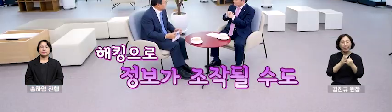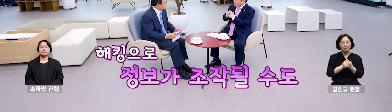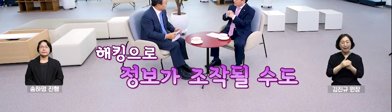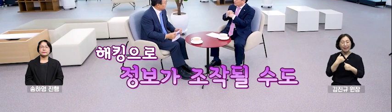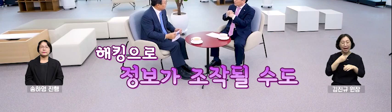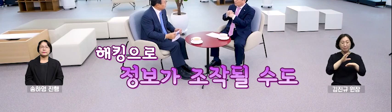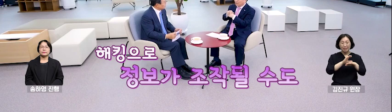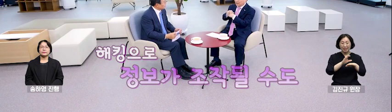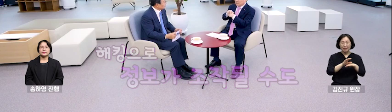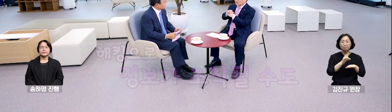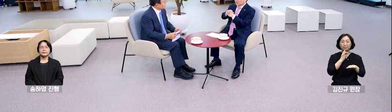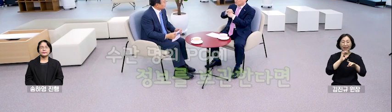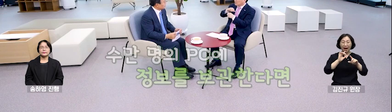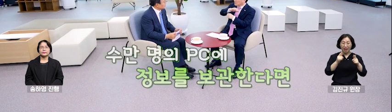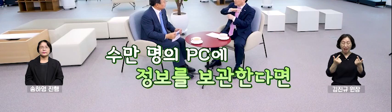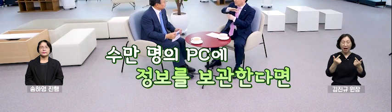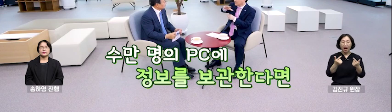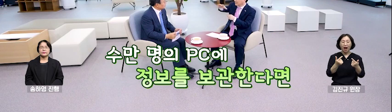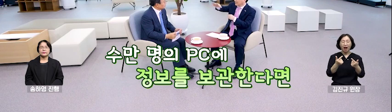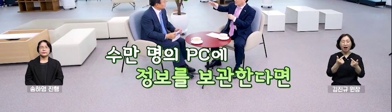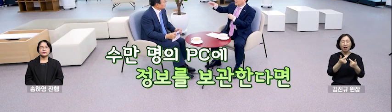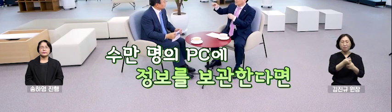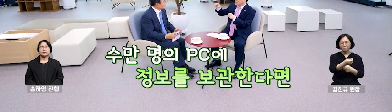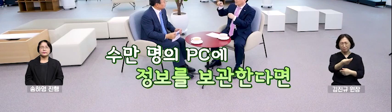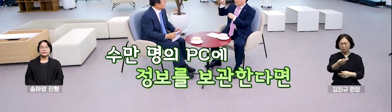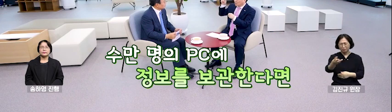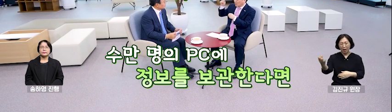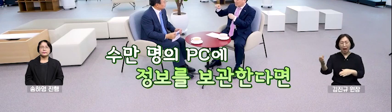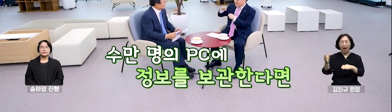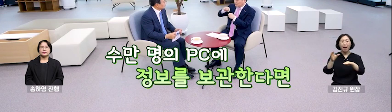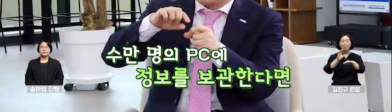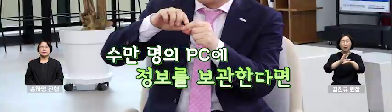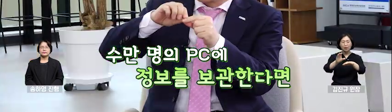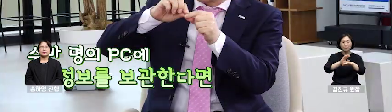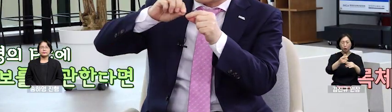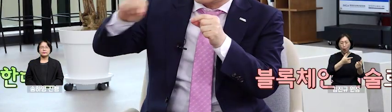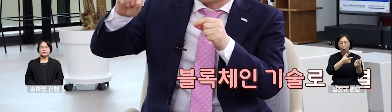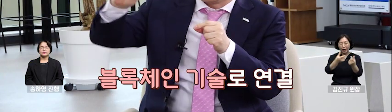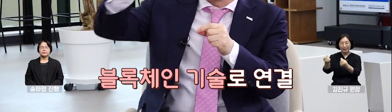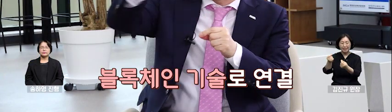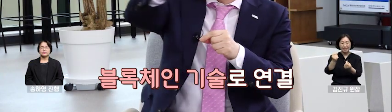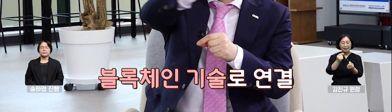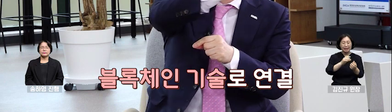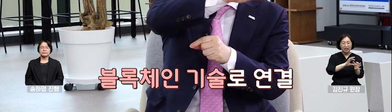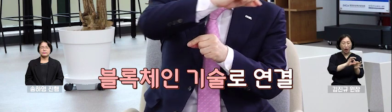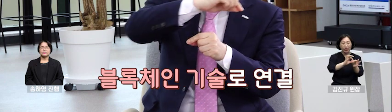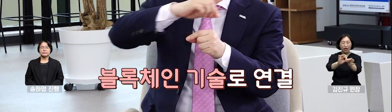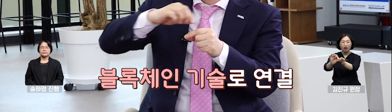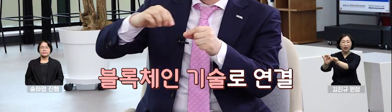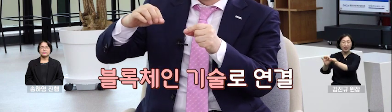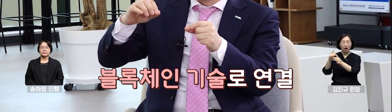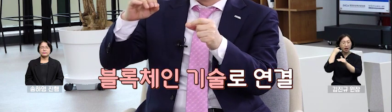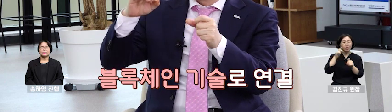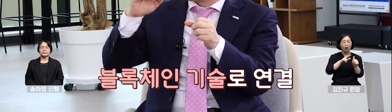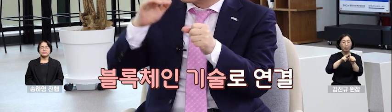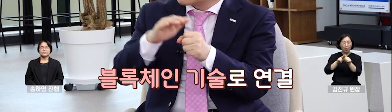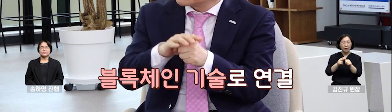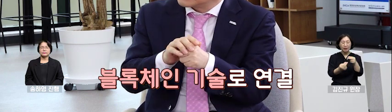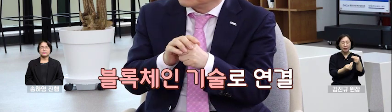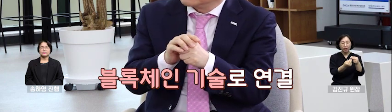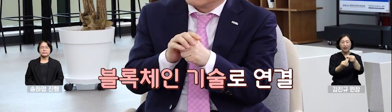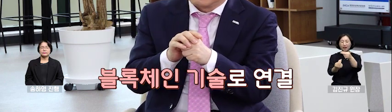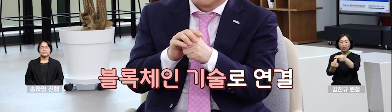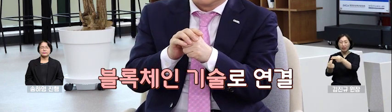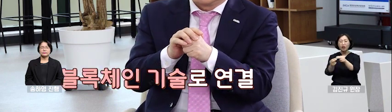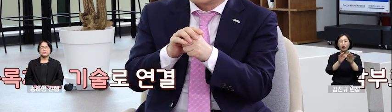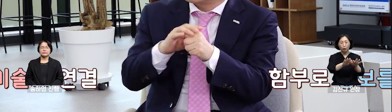pc 에다 만드는 게 아니고 수명에 pc 에다가 똑같이 블로그로 책으로 연결해서 이 정보로 에 저장을 해